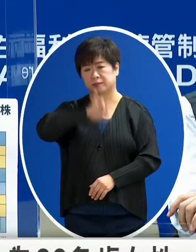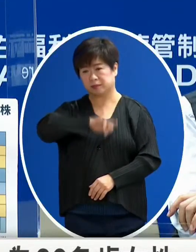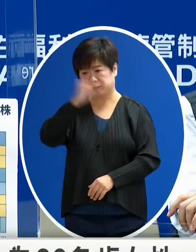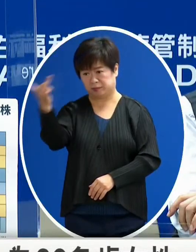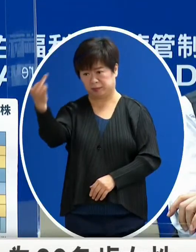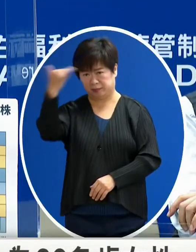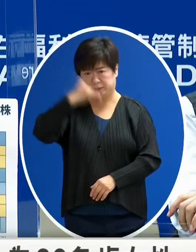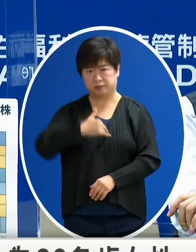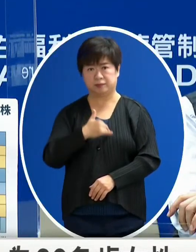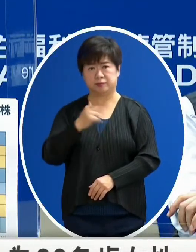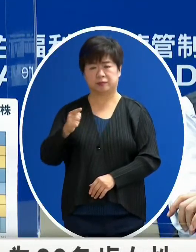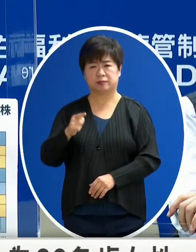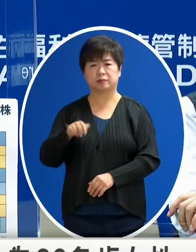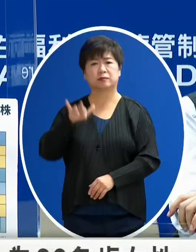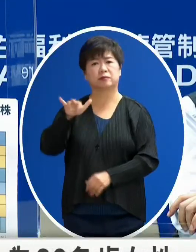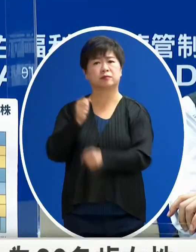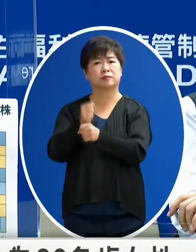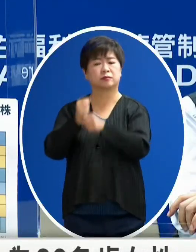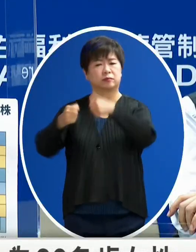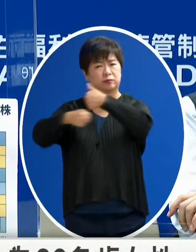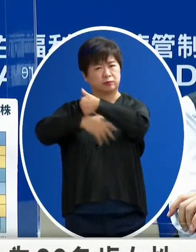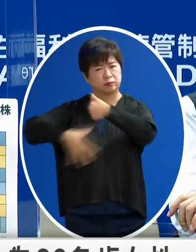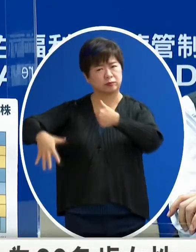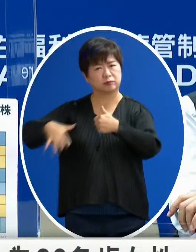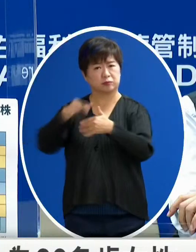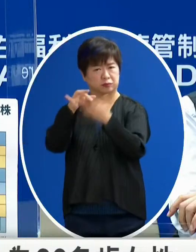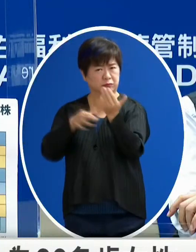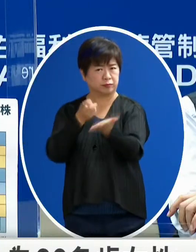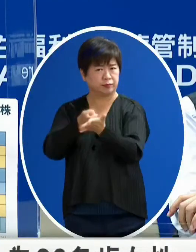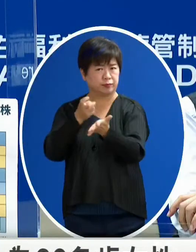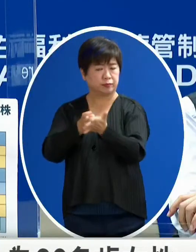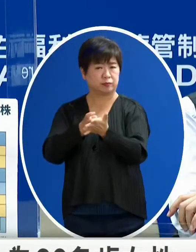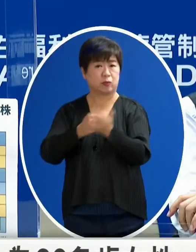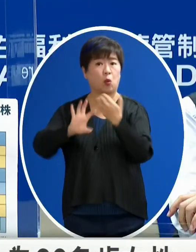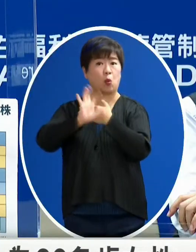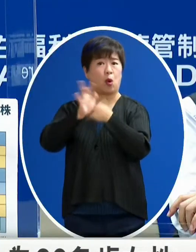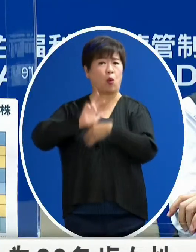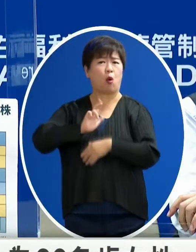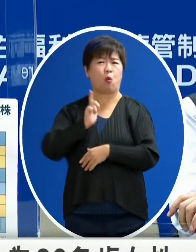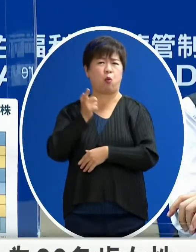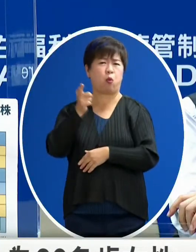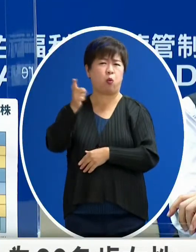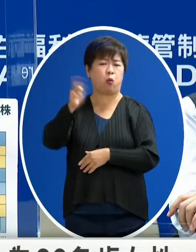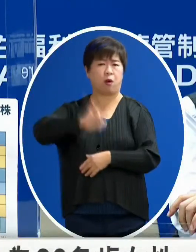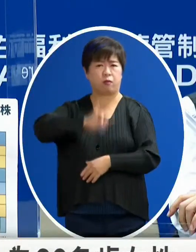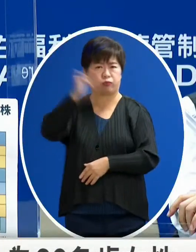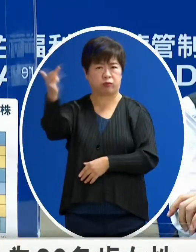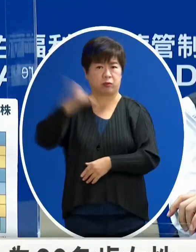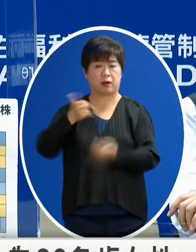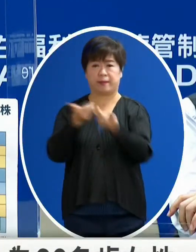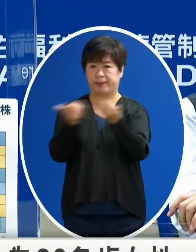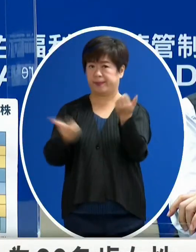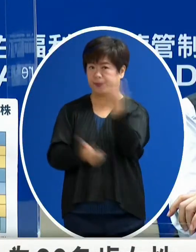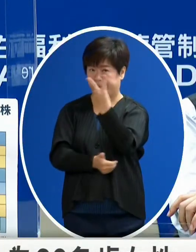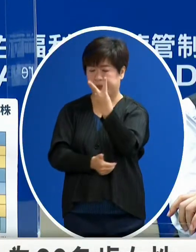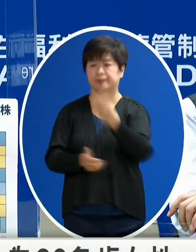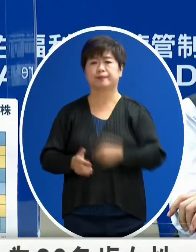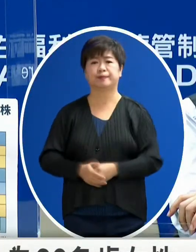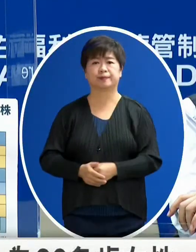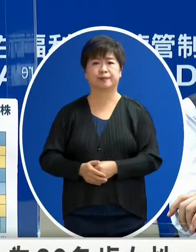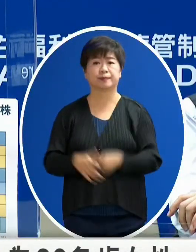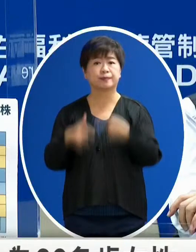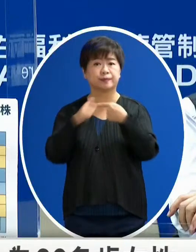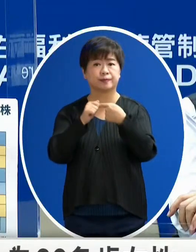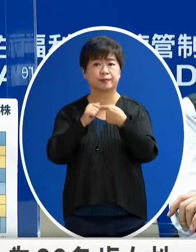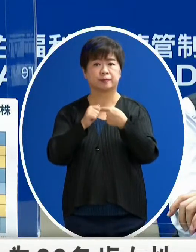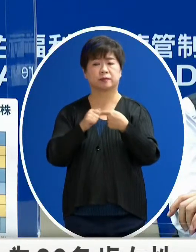员返台的防疫措施，大概在长程的航班分作2种，那第